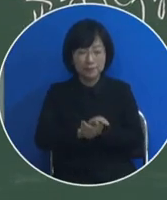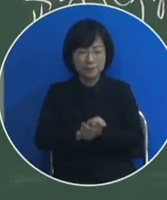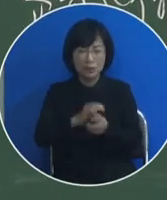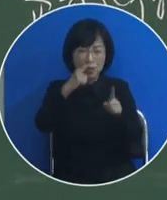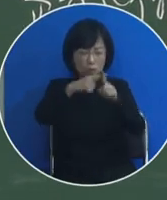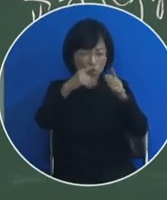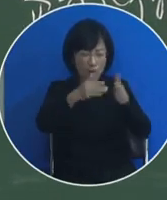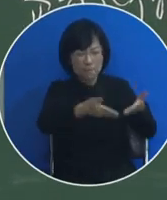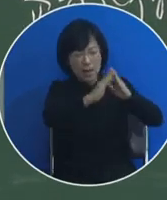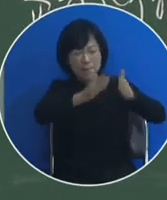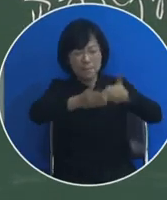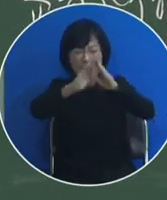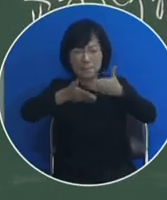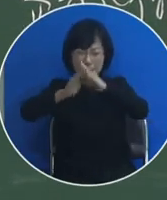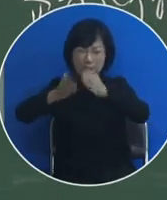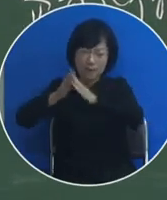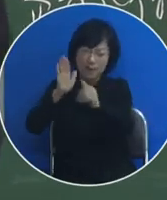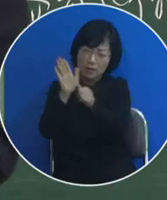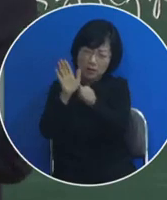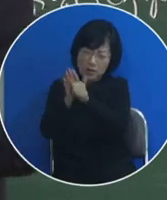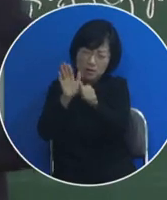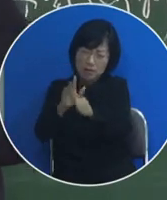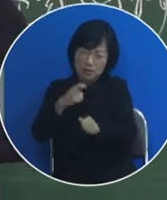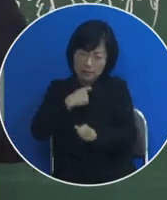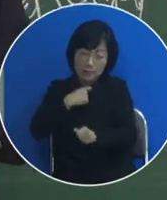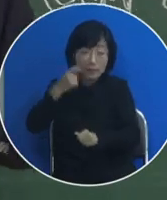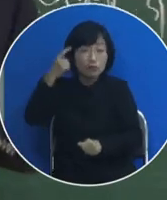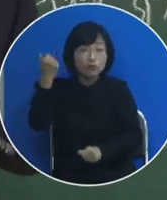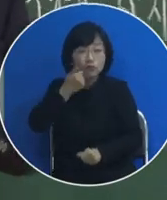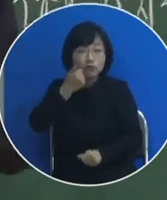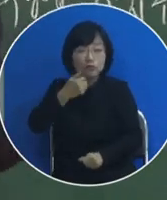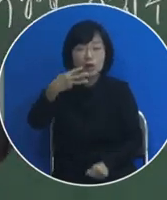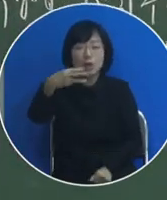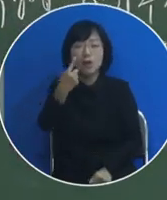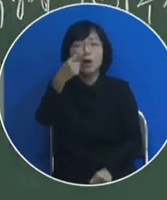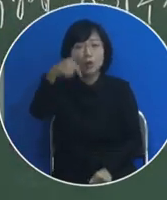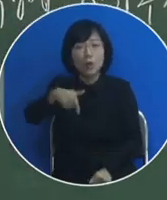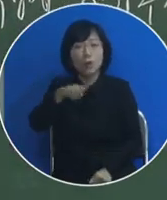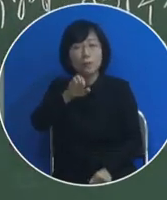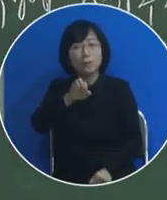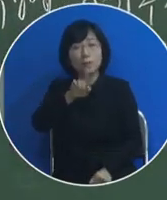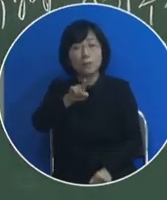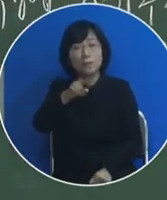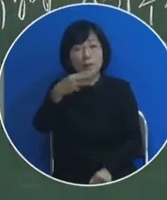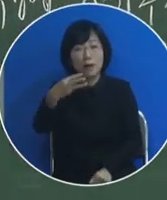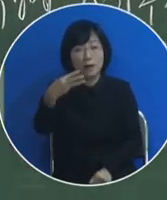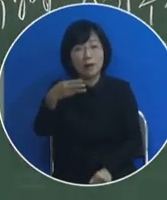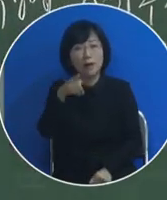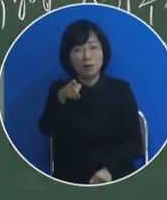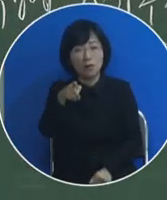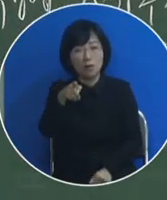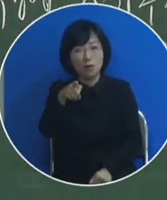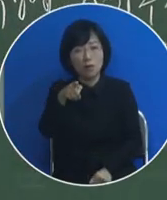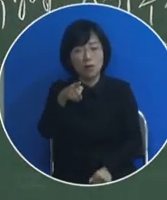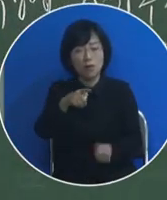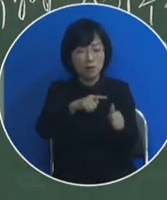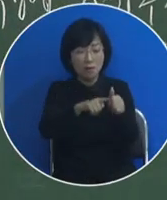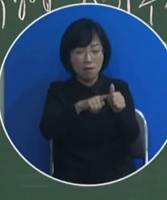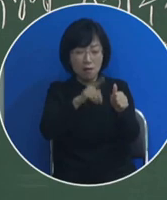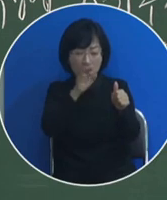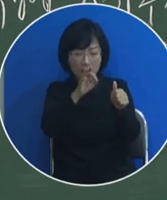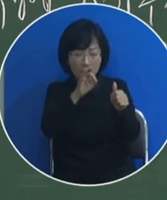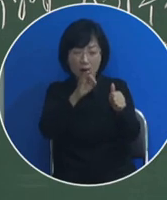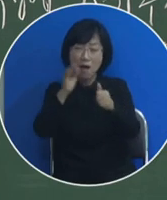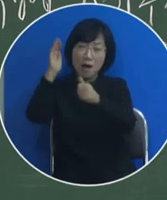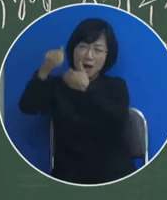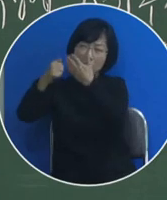that time, a person in his heart who really wanted to raise up many churches was John D. Rockefeller the first. 하나님이 응답하실 수밖에 없잖아요. So God had no choice but to